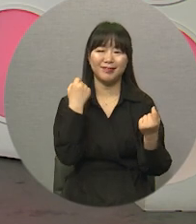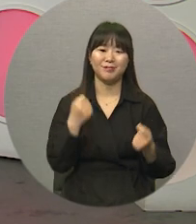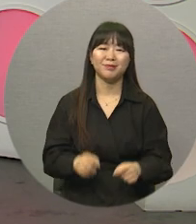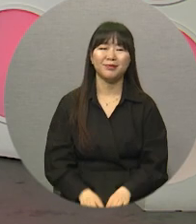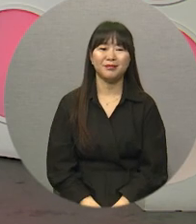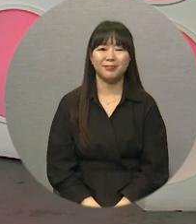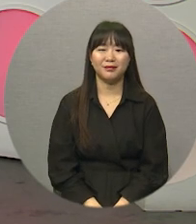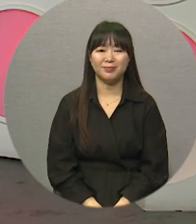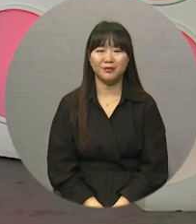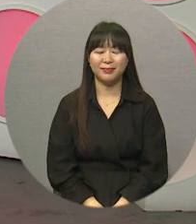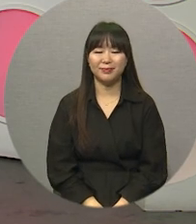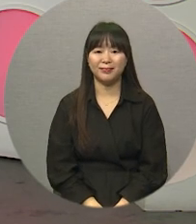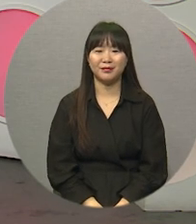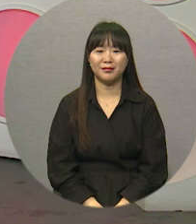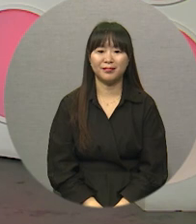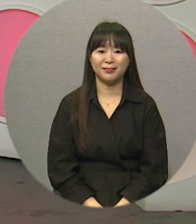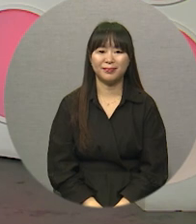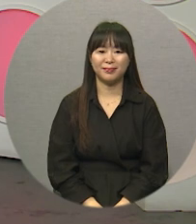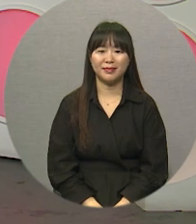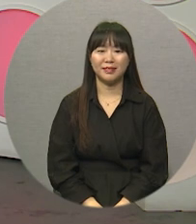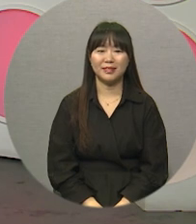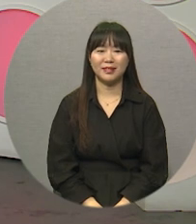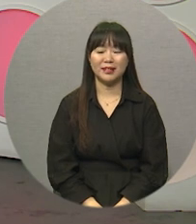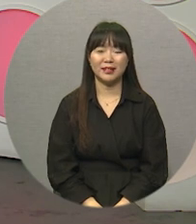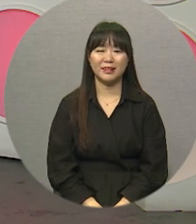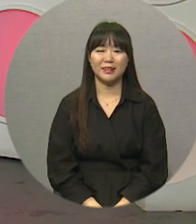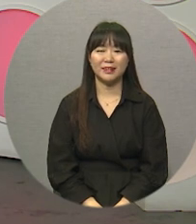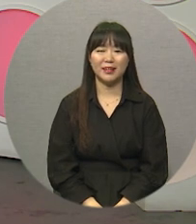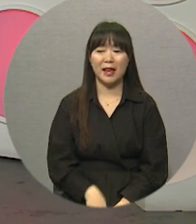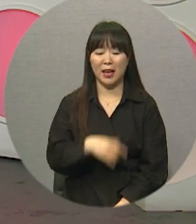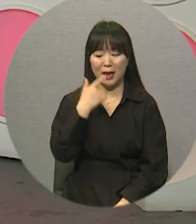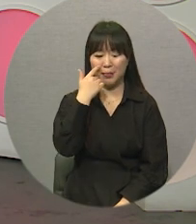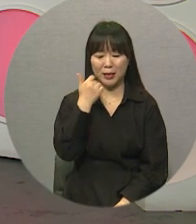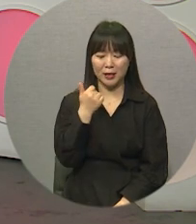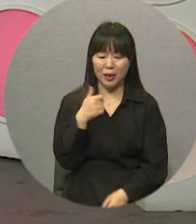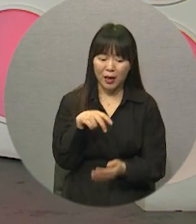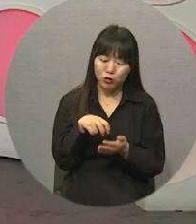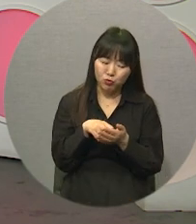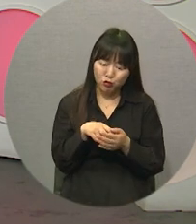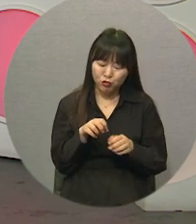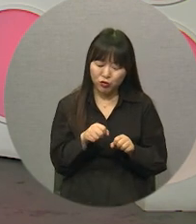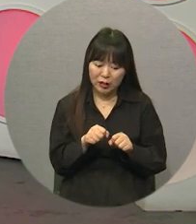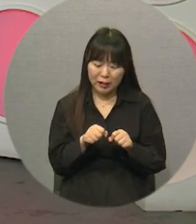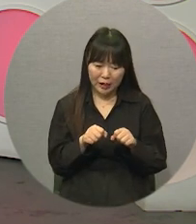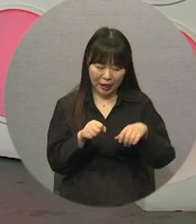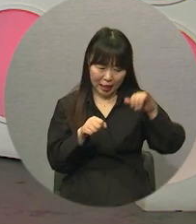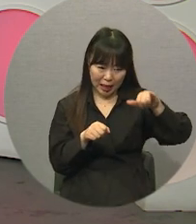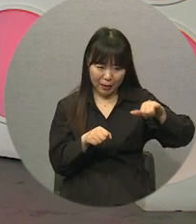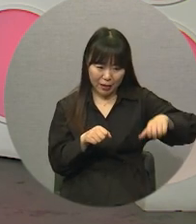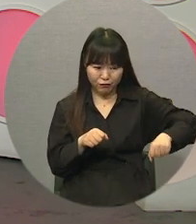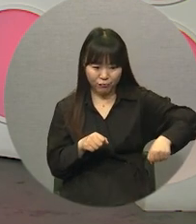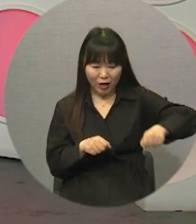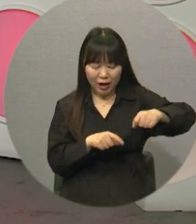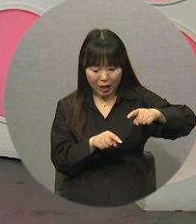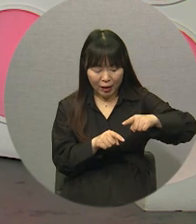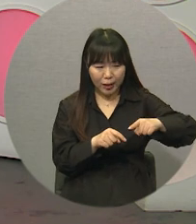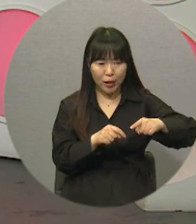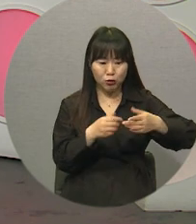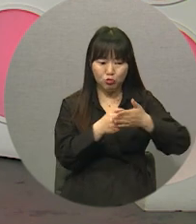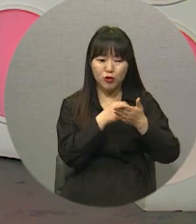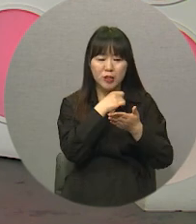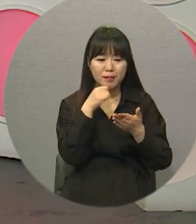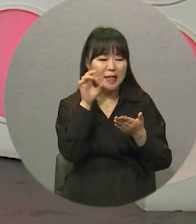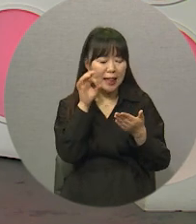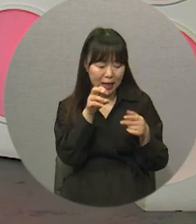맛이었습니다. 그 모습이 그려지네요. 아버지가 이렇게 쭈그려가지고 가방에다 이렇게 누룽지 사탕 막 넣던